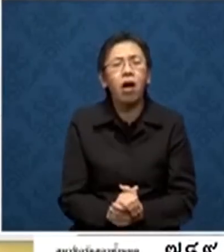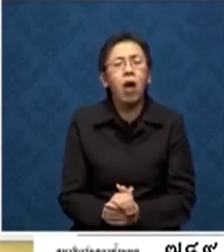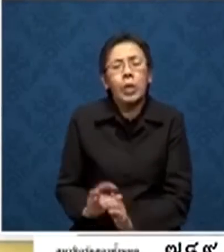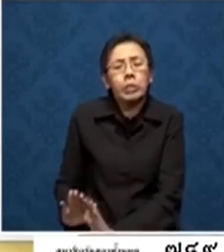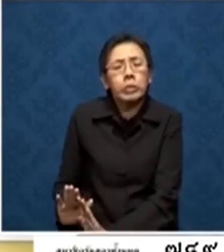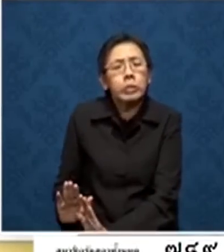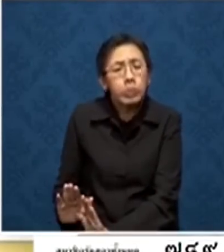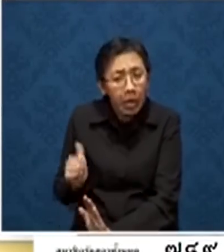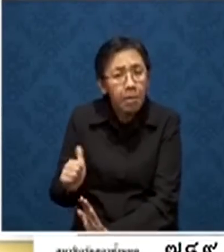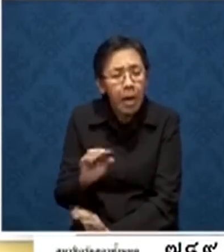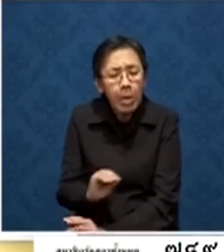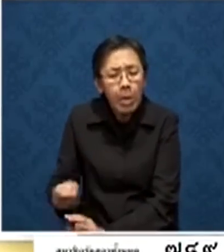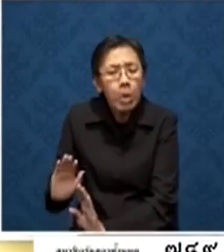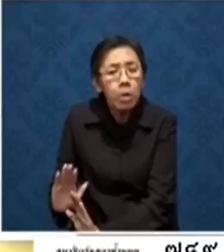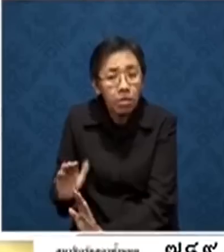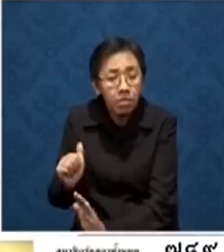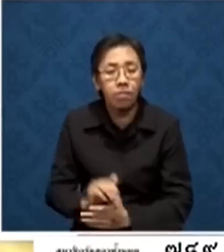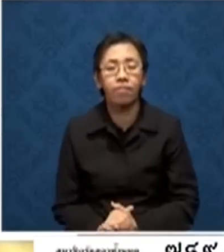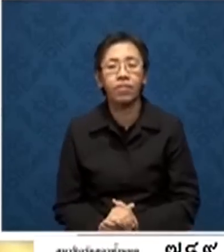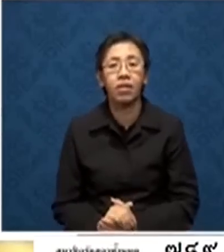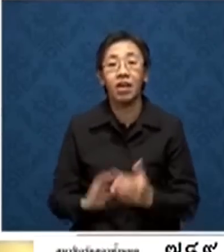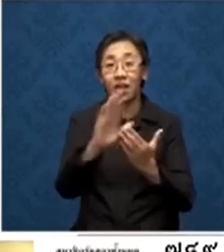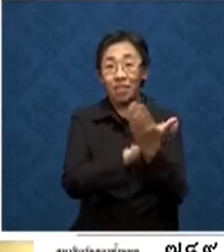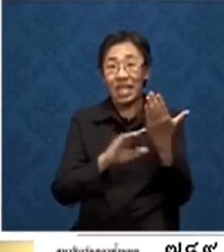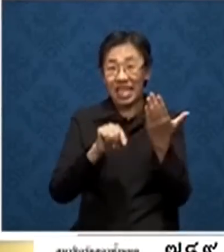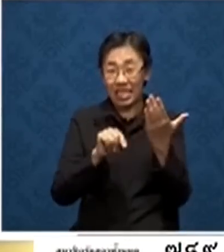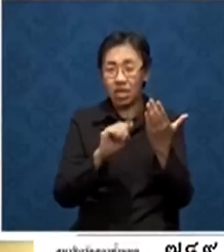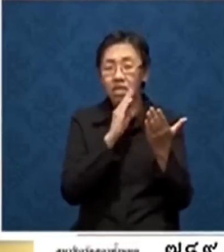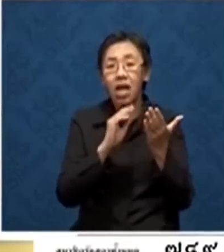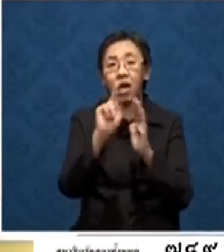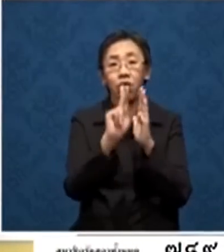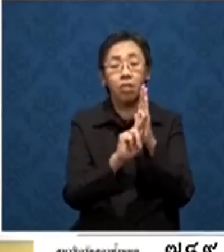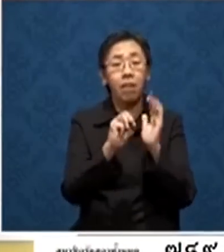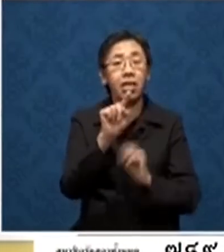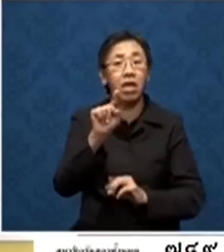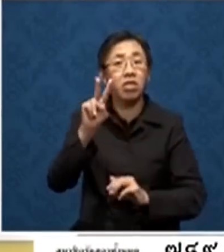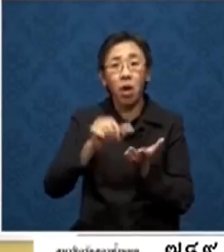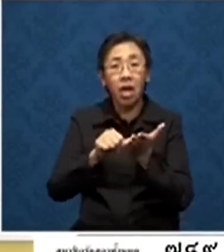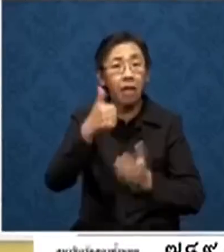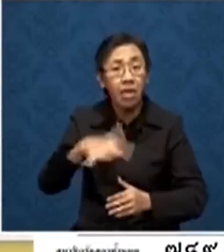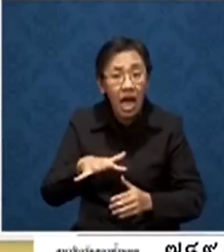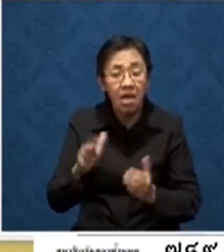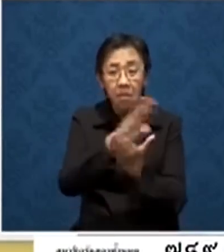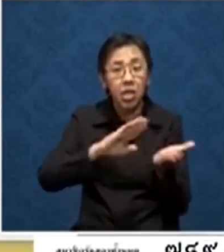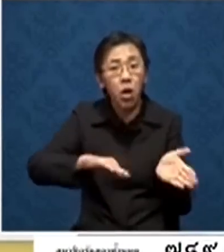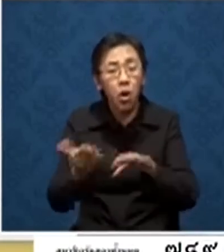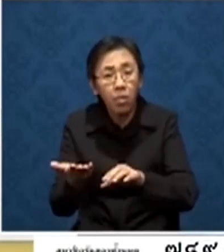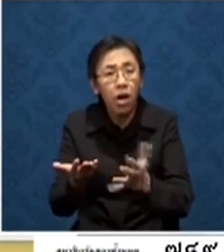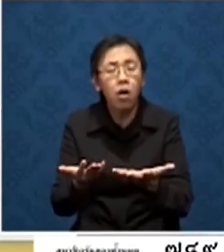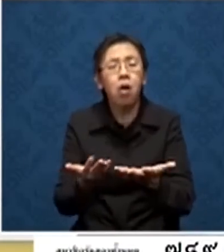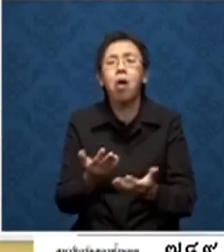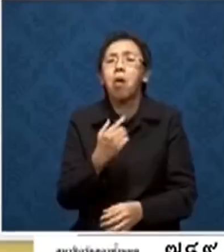เหรอประเทศนี้ถ้าแก้กฎหมาย 112ไม่ได้แล้วมันจะล่มจมผมไม่ว่า